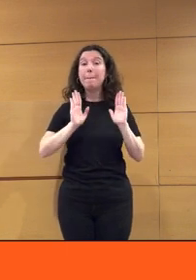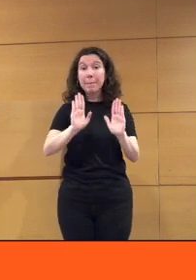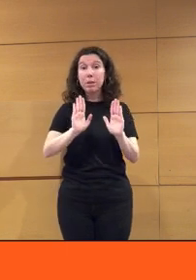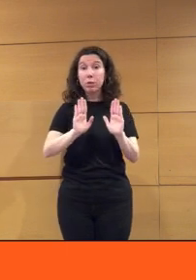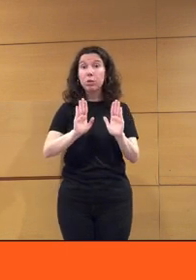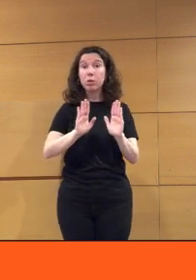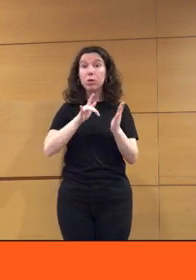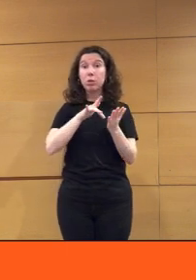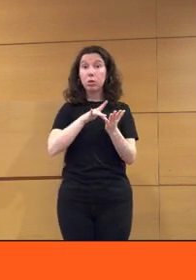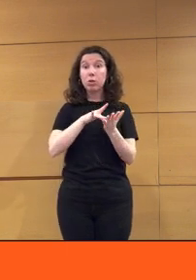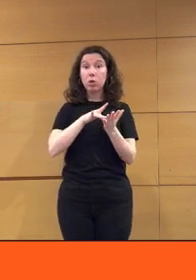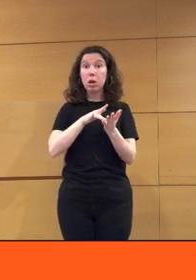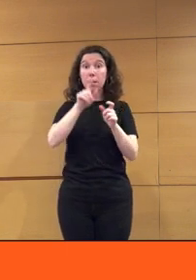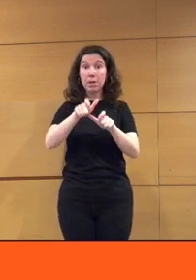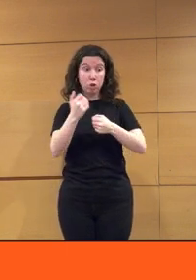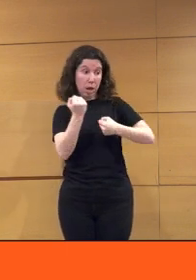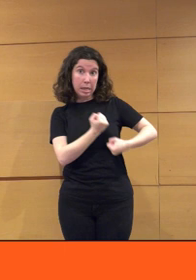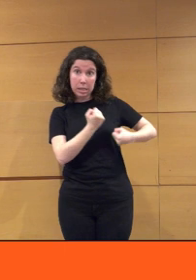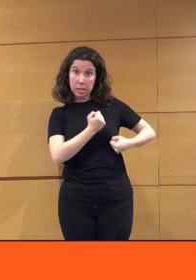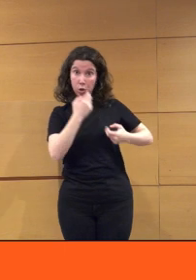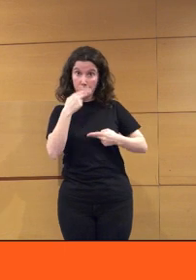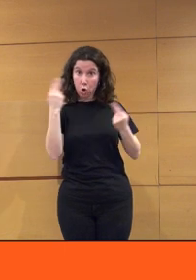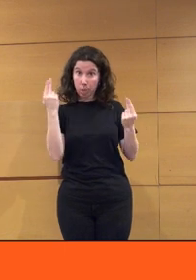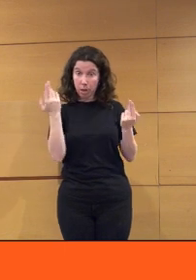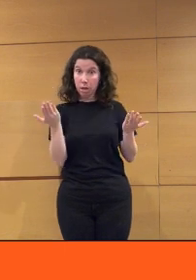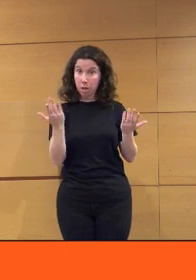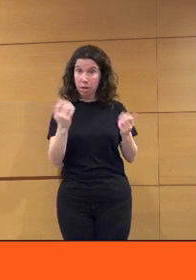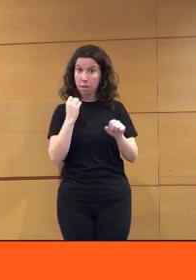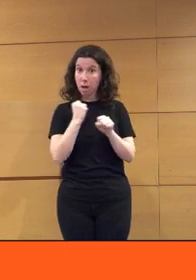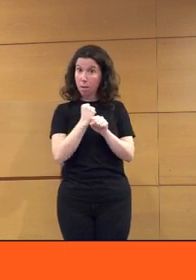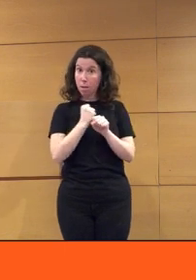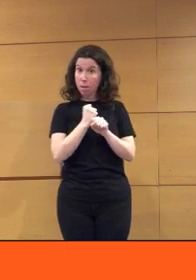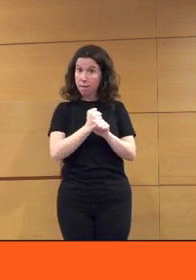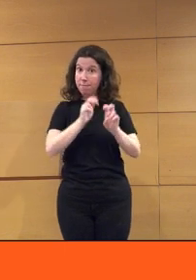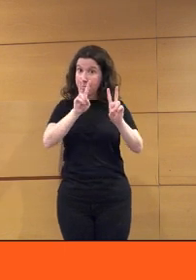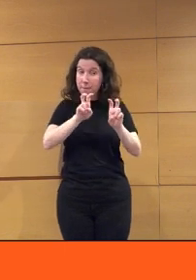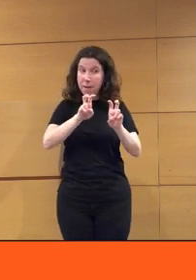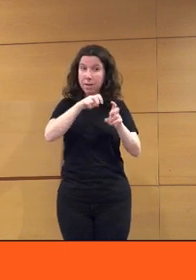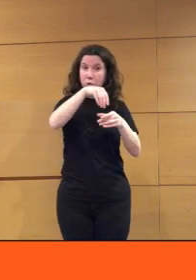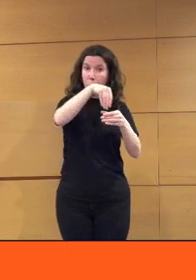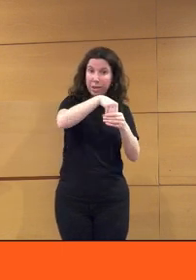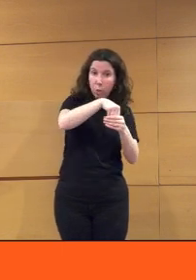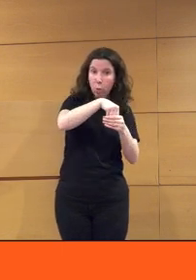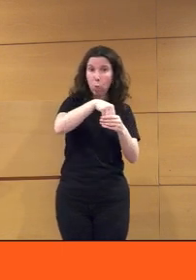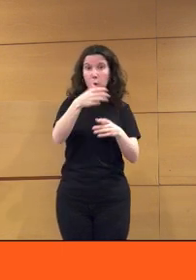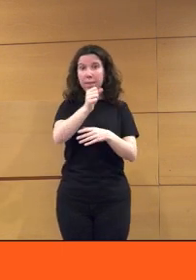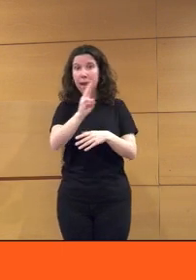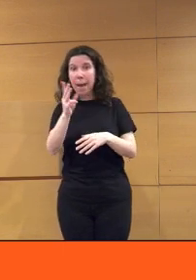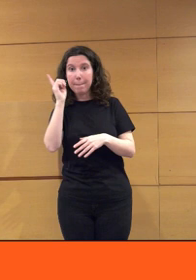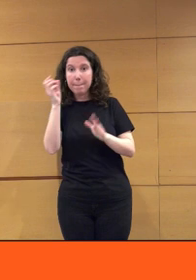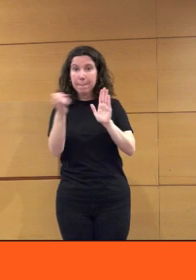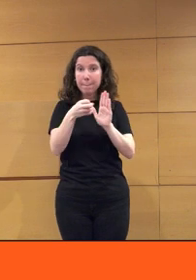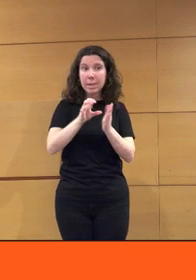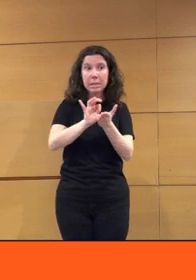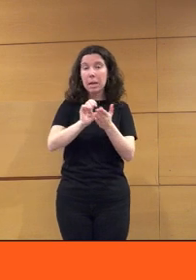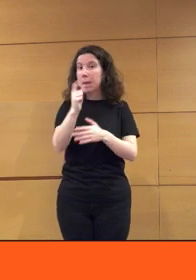de que tots aquells empleats públics que treballin en aspectes de continguts, d'aplicacions mòbils, serveis